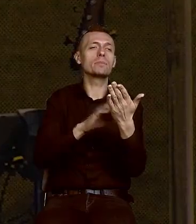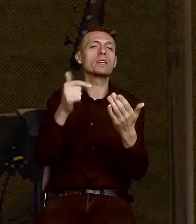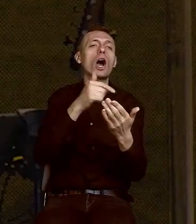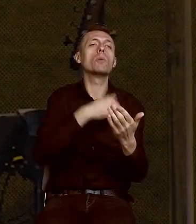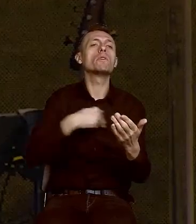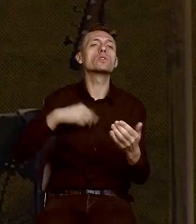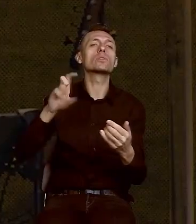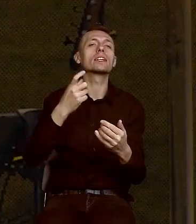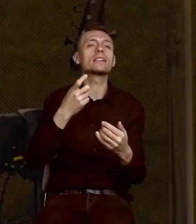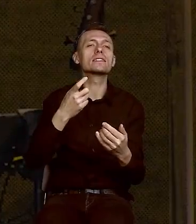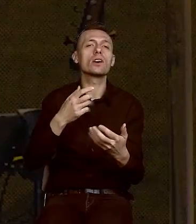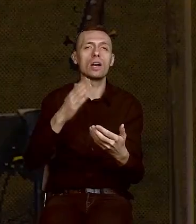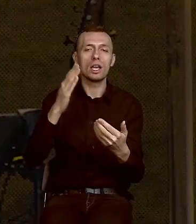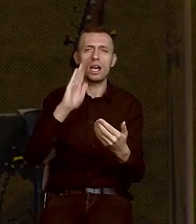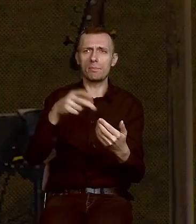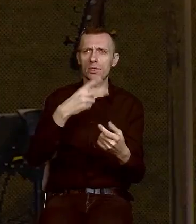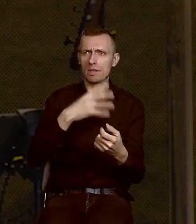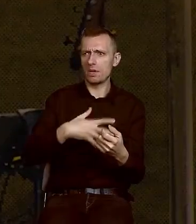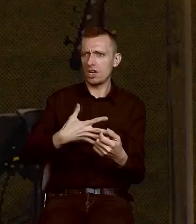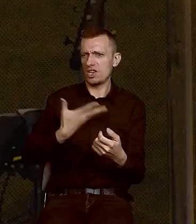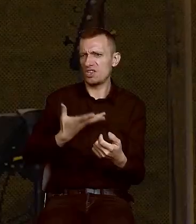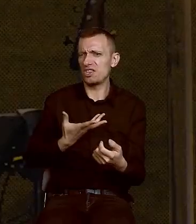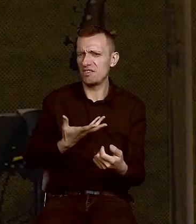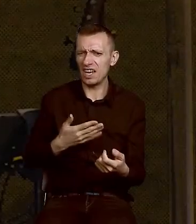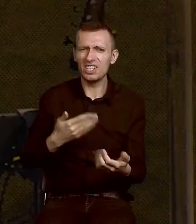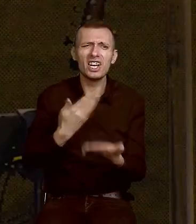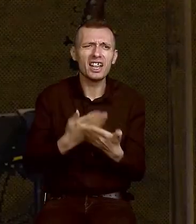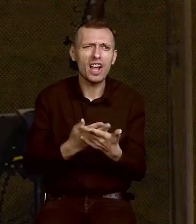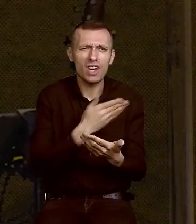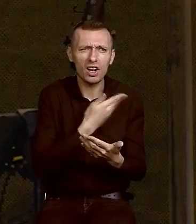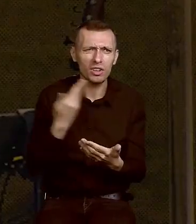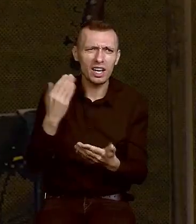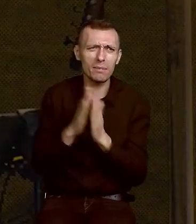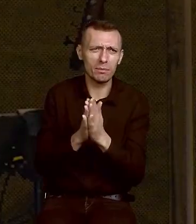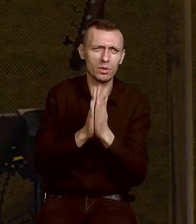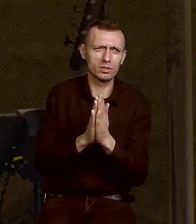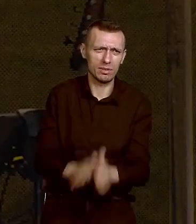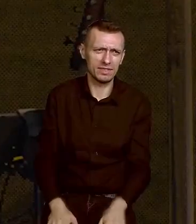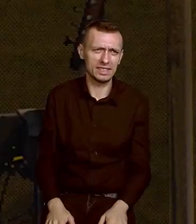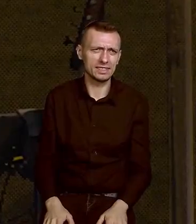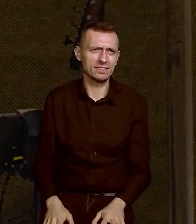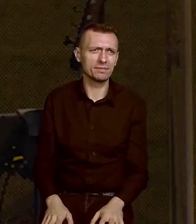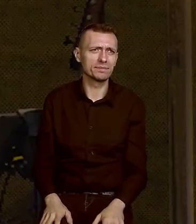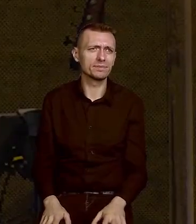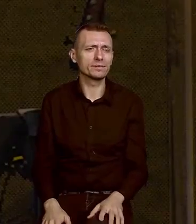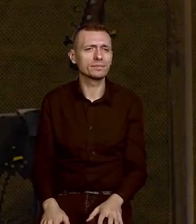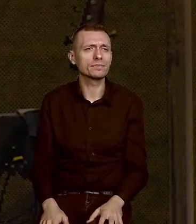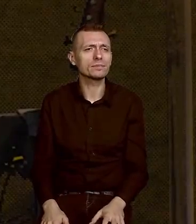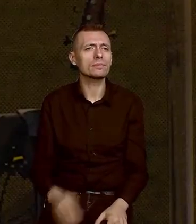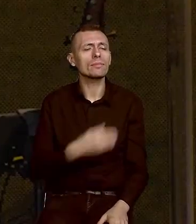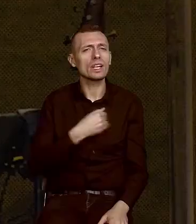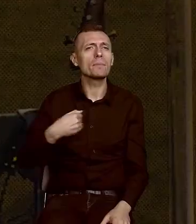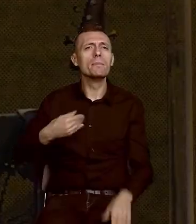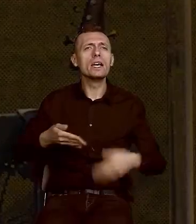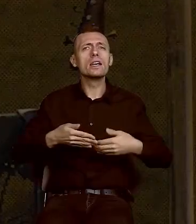i Ewy, my rodzimy się z tęsknotą za zakazanym owocem. Urodziliśmy się z pragnieniem owocu,